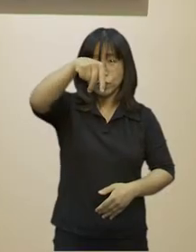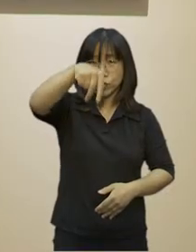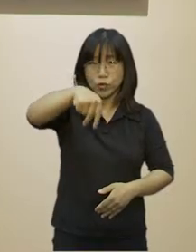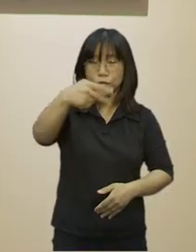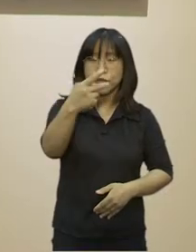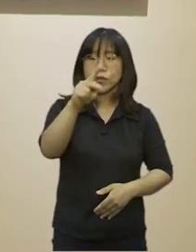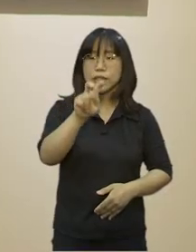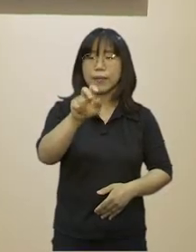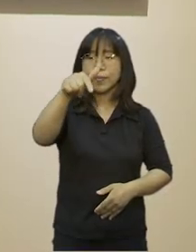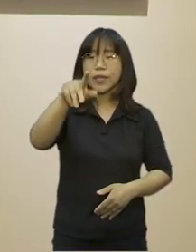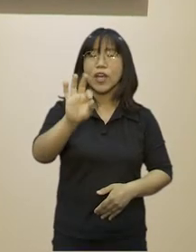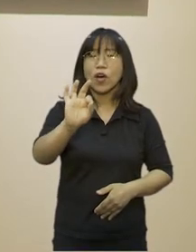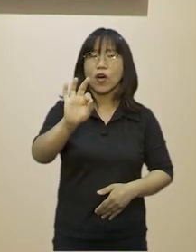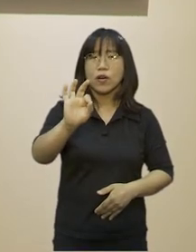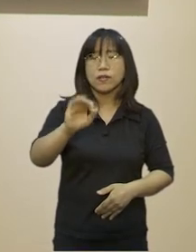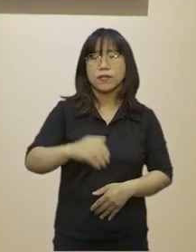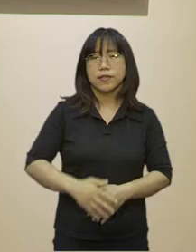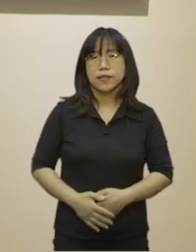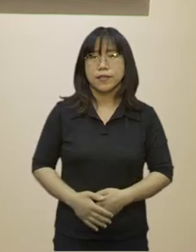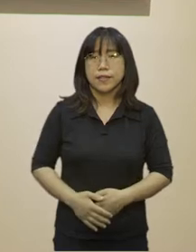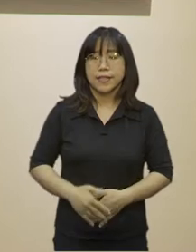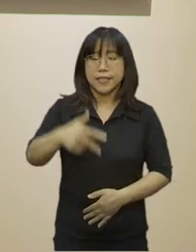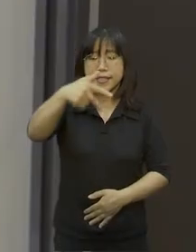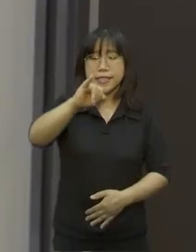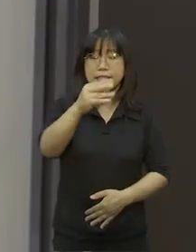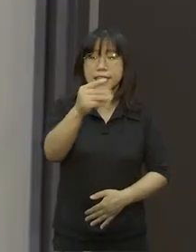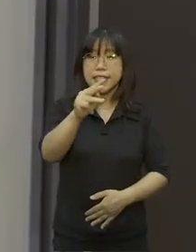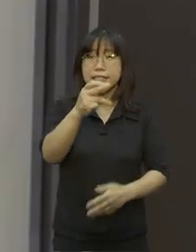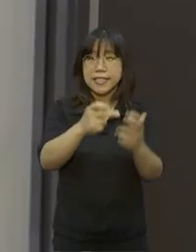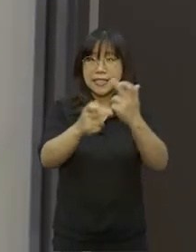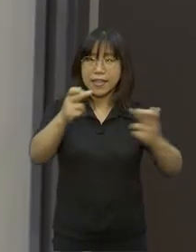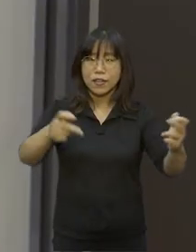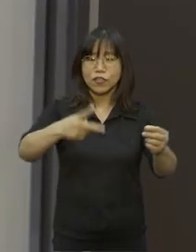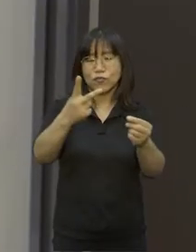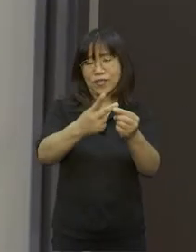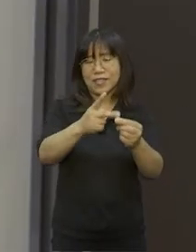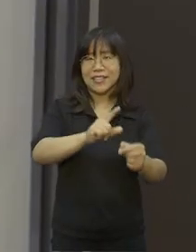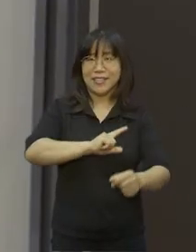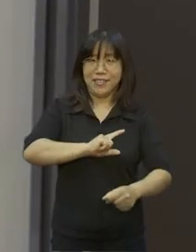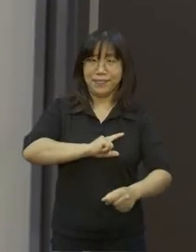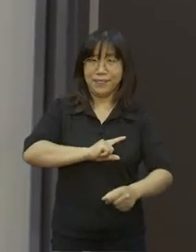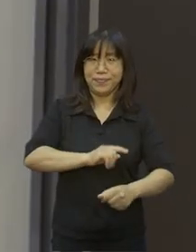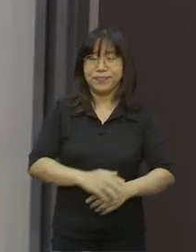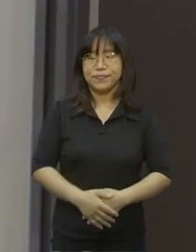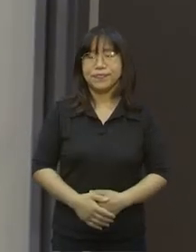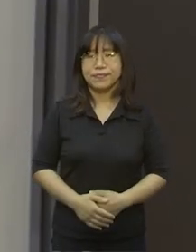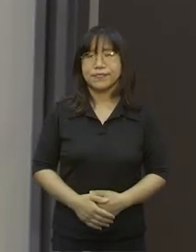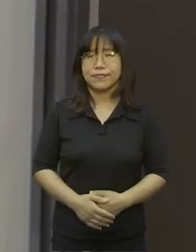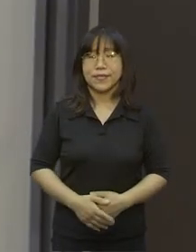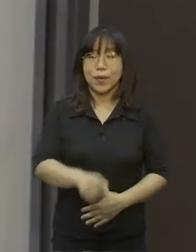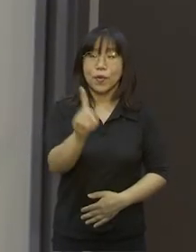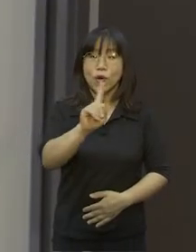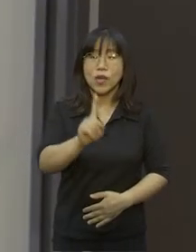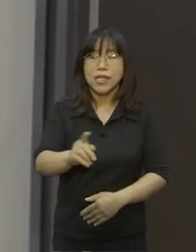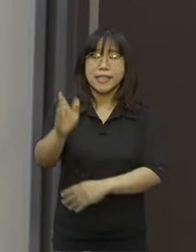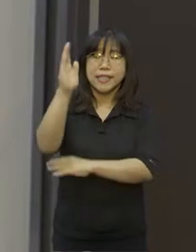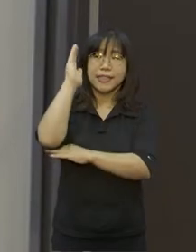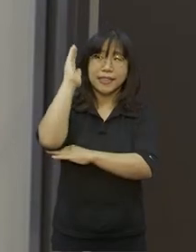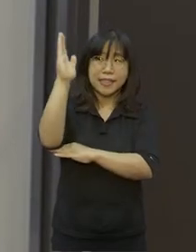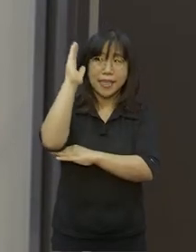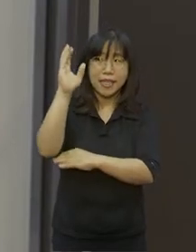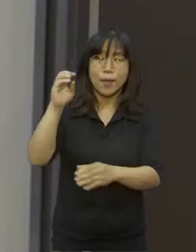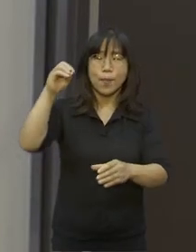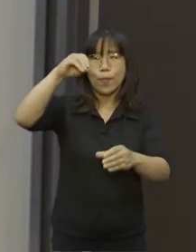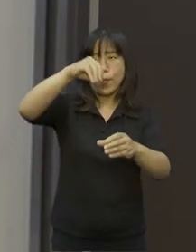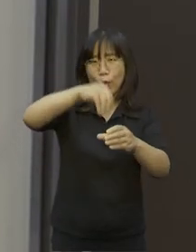담경전입니다. 두류 담경이라는 것은 지리산의 또 다른 이름인데 두류의 담경, 그러니까